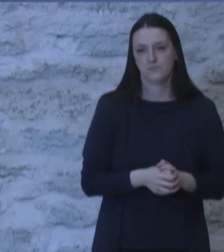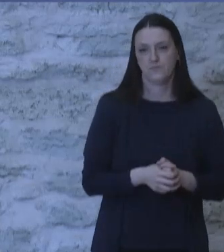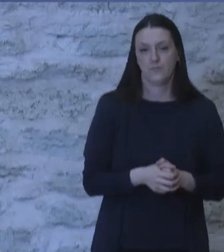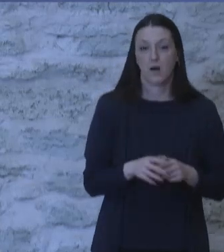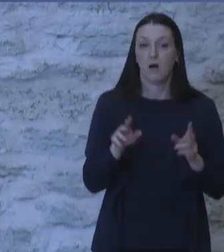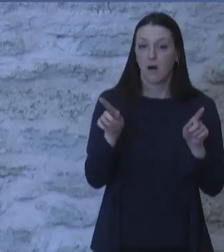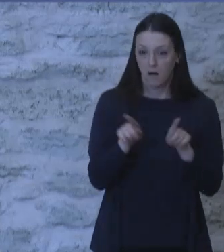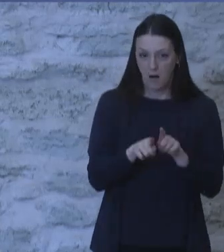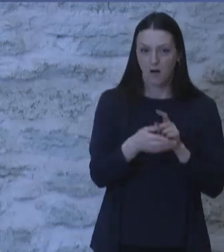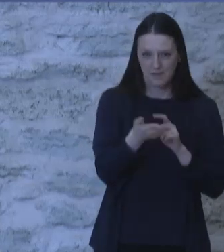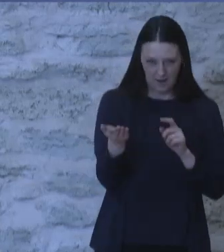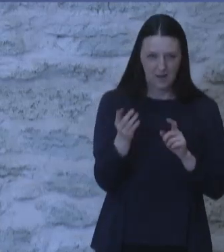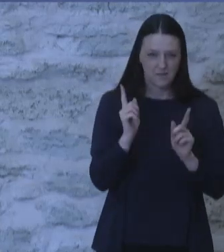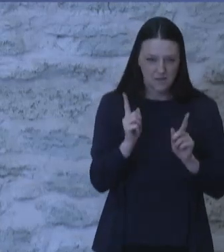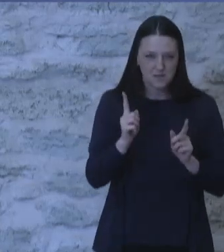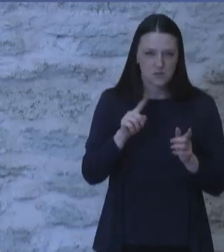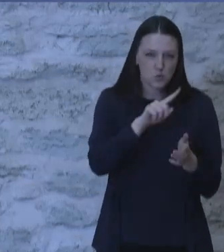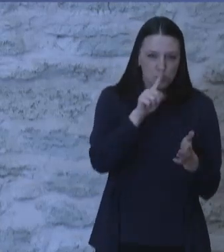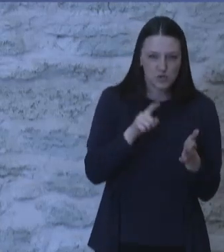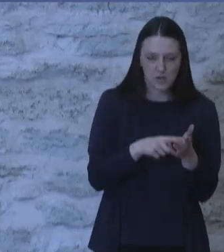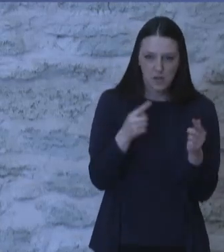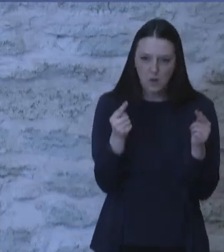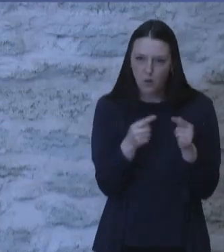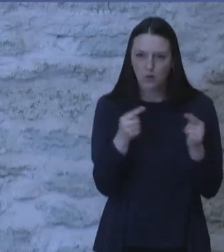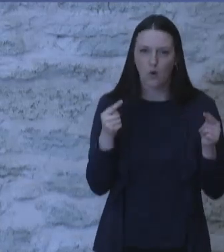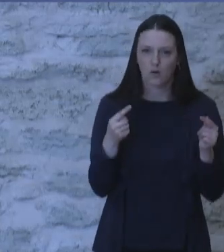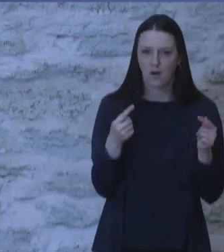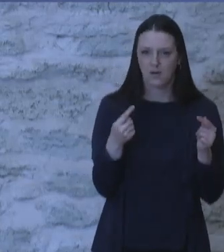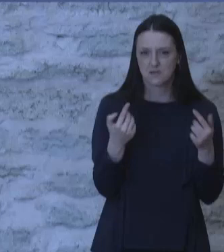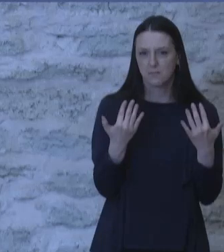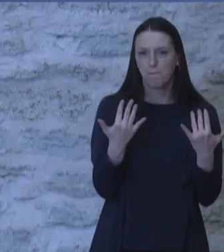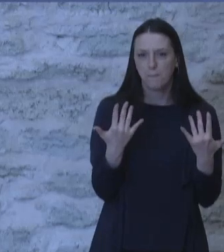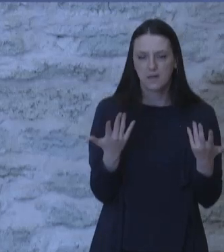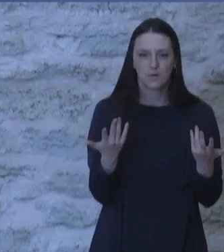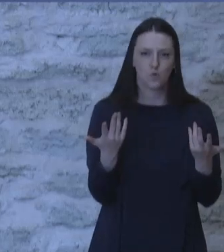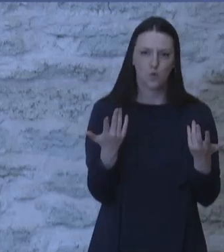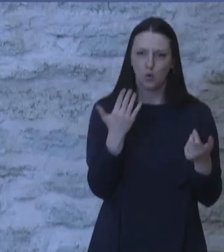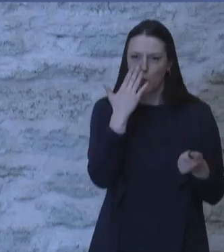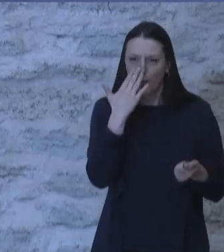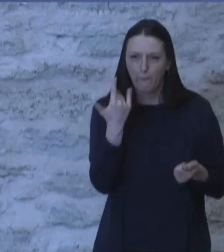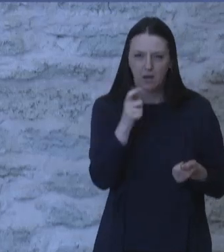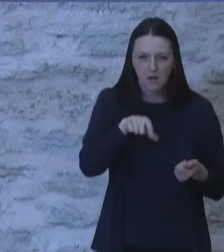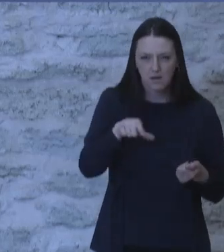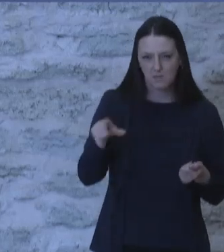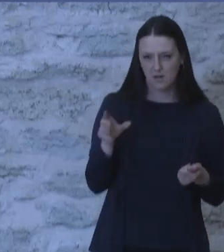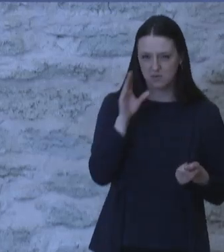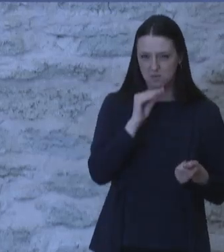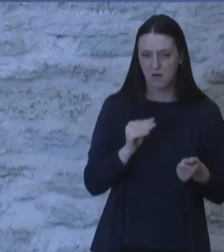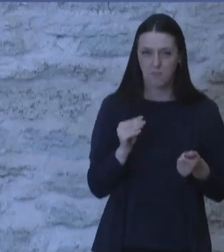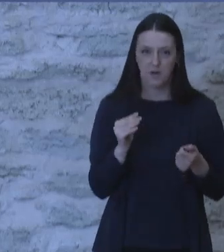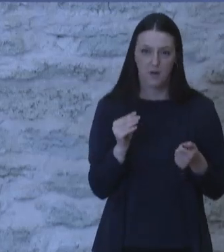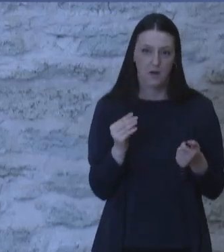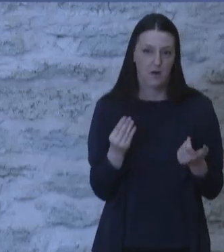ka teie küsite, ma saan aru konkreetselt, mis on see number, noh, kelle